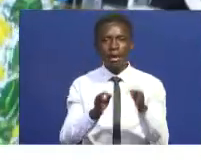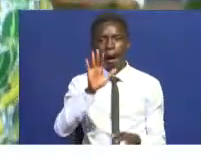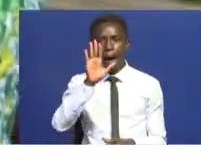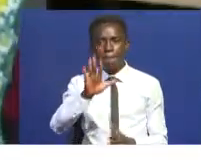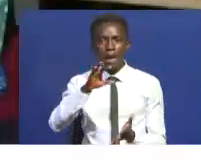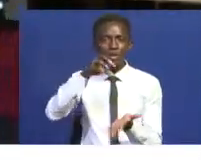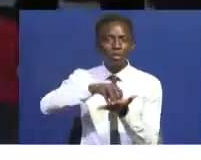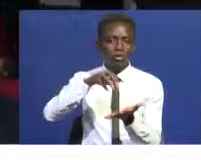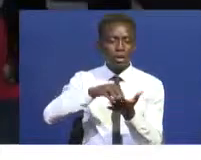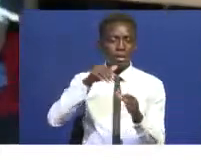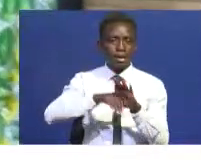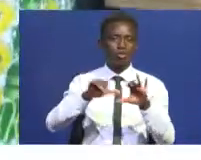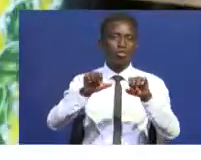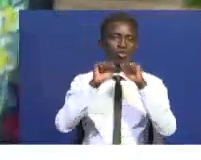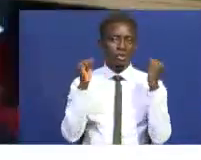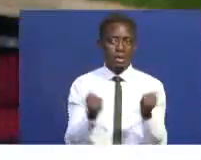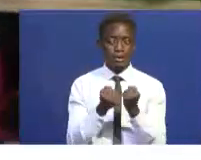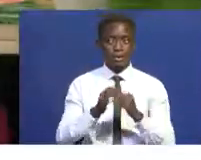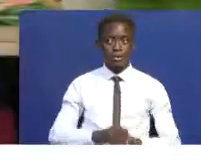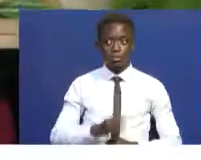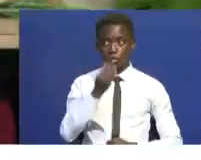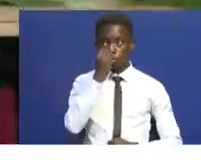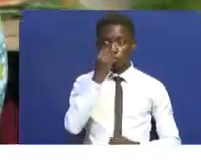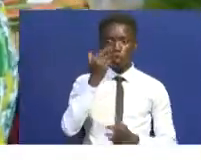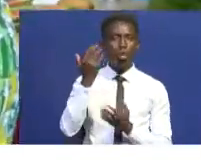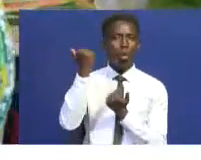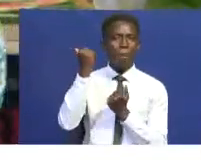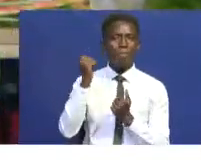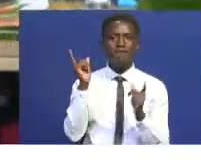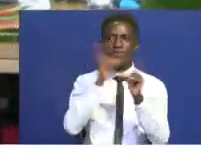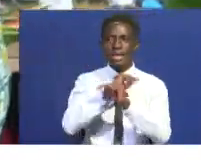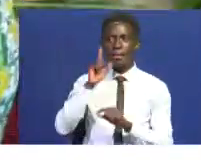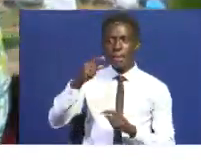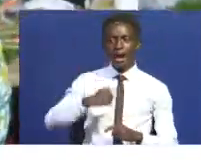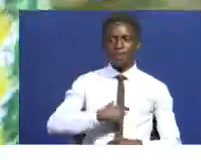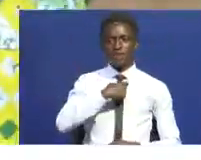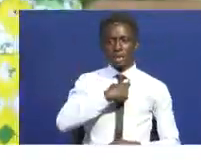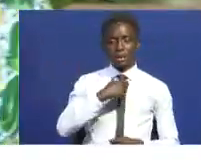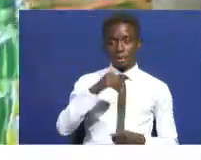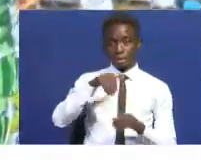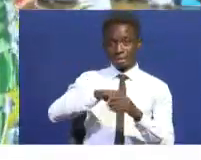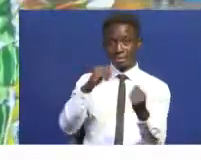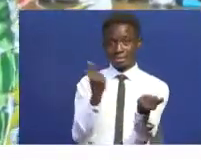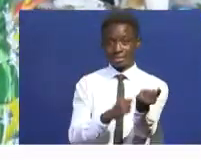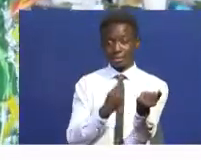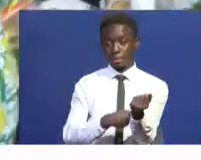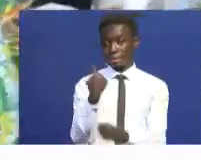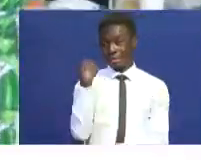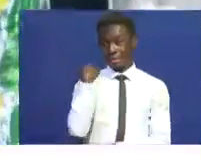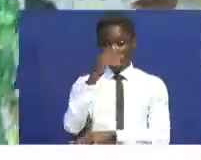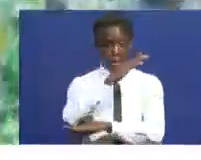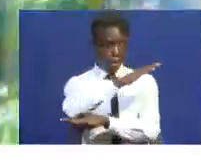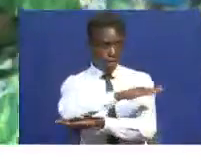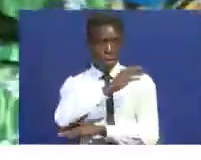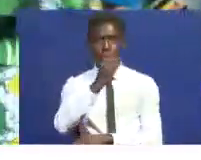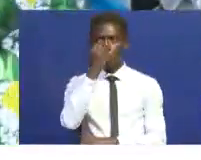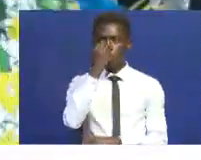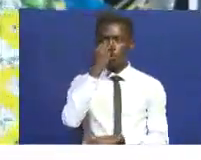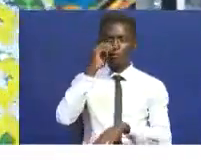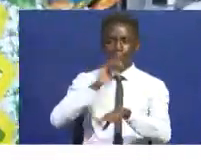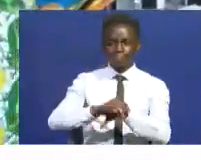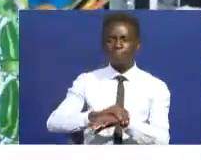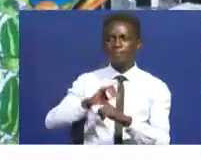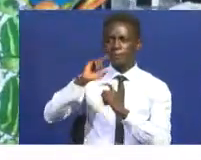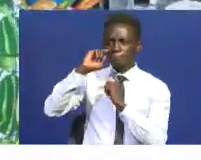Huku Rais William Ruto akitarajiwa kuhitimisha ziara yake nchini Ghana, jana jioni Ruto alipokea tuzo ya heshima ya juu